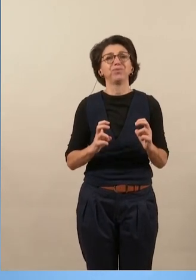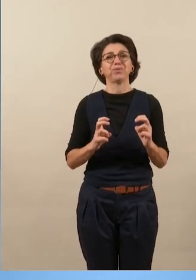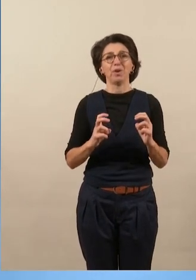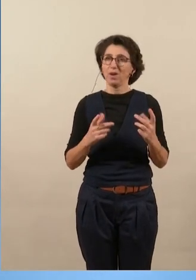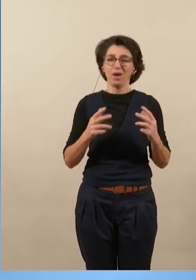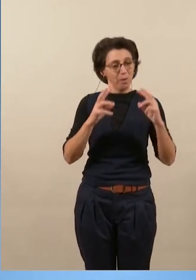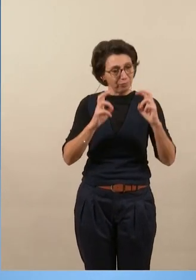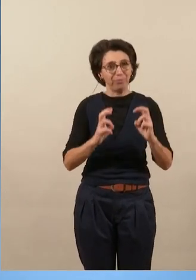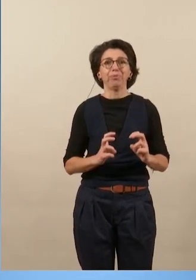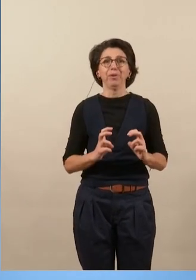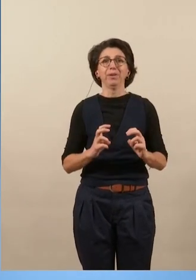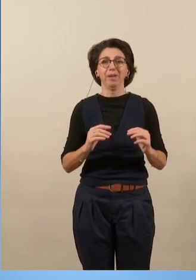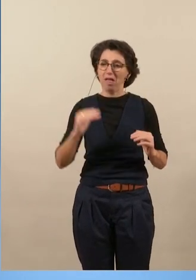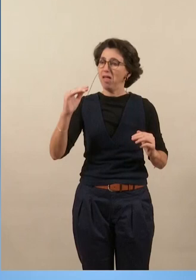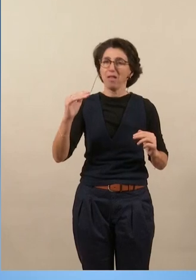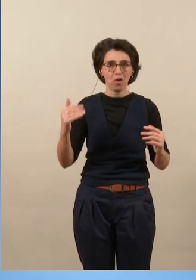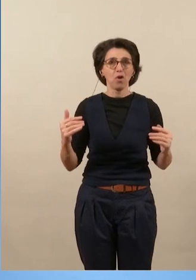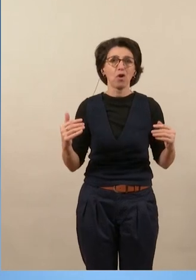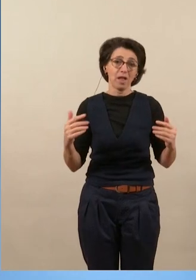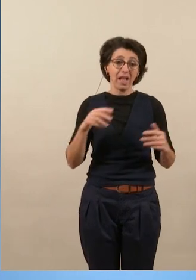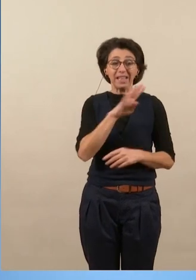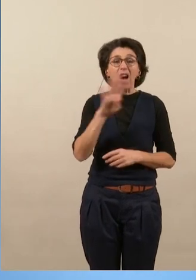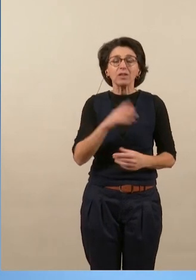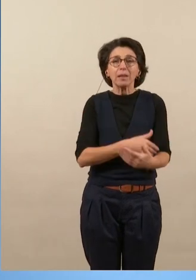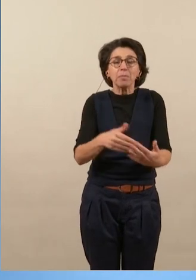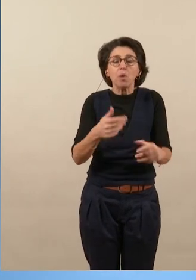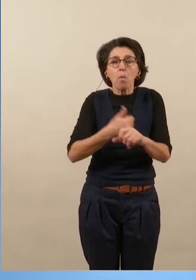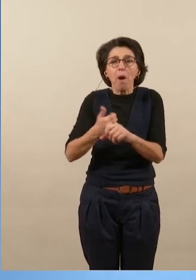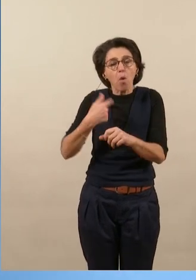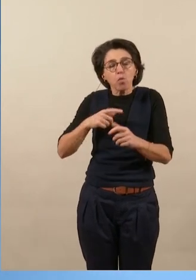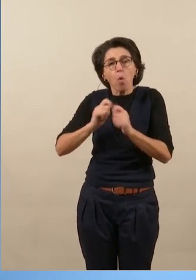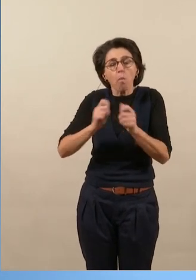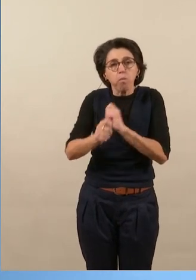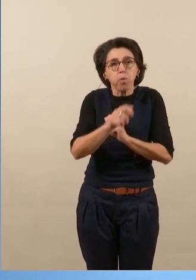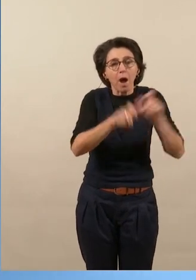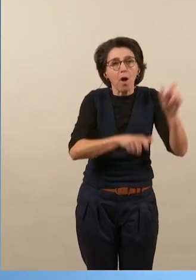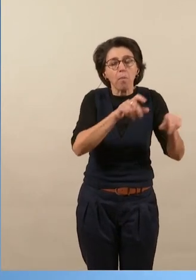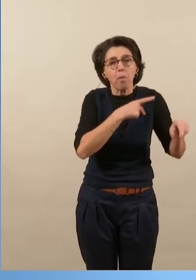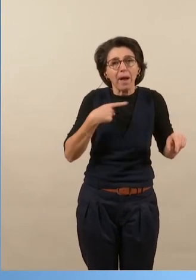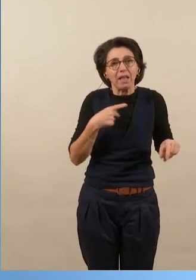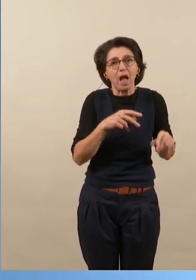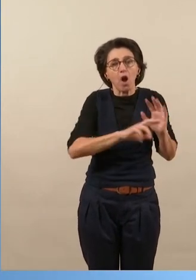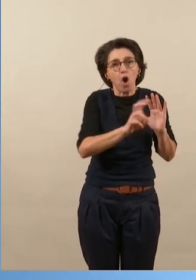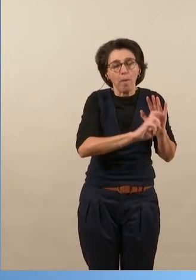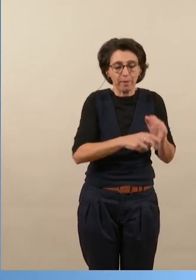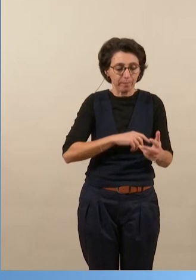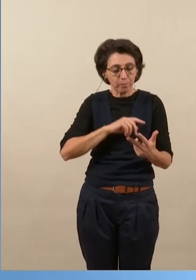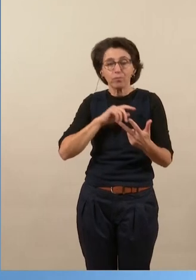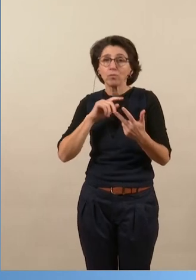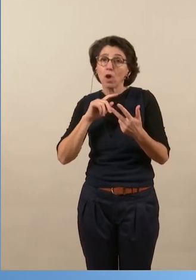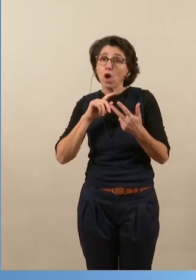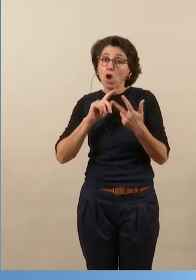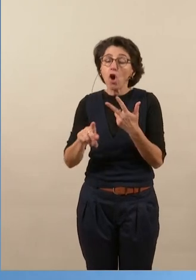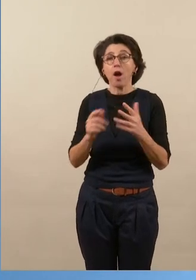44 millions par an au grenoblois propriétaire 2ème priorité construire une ville innovante pour l'écologie notre ville